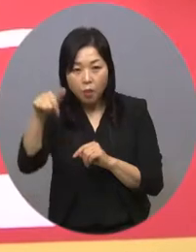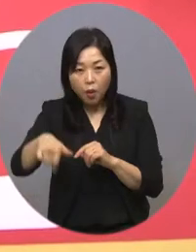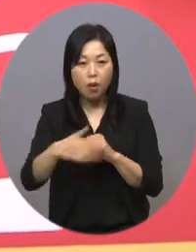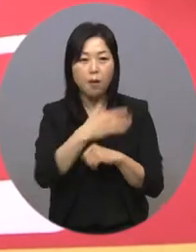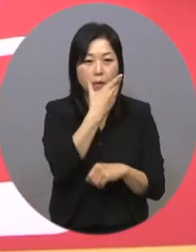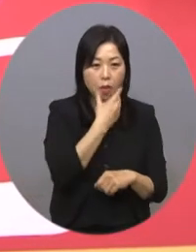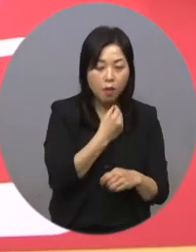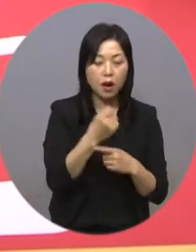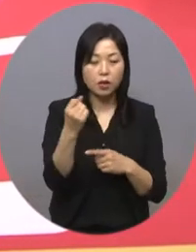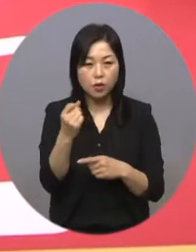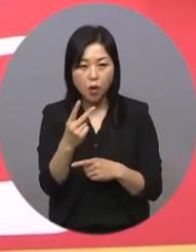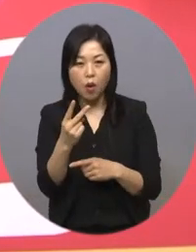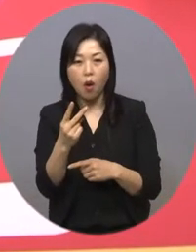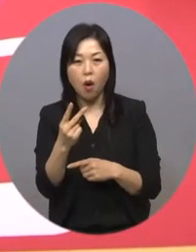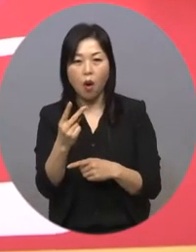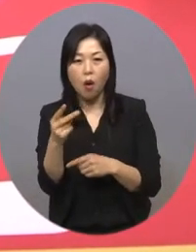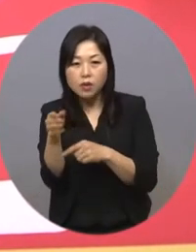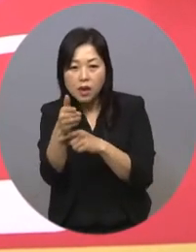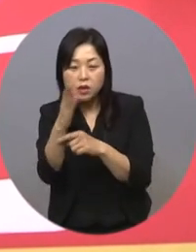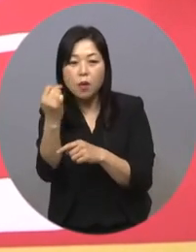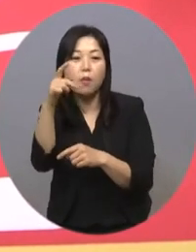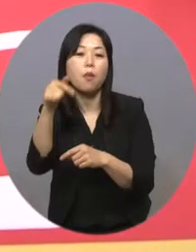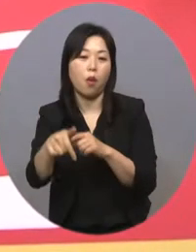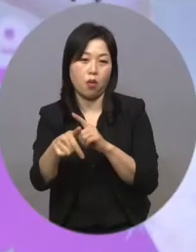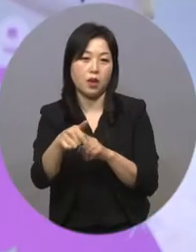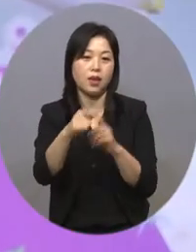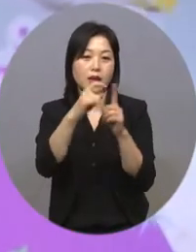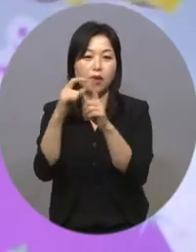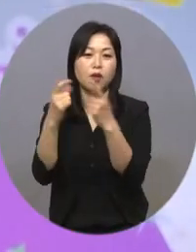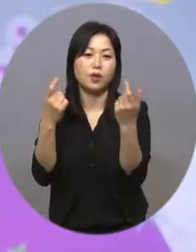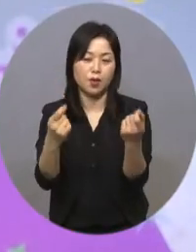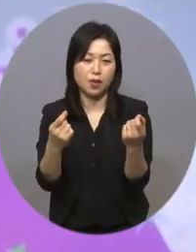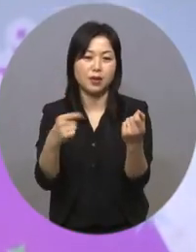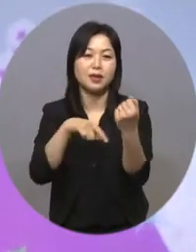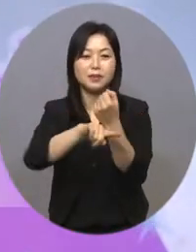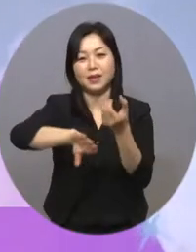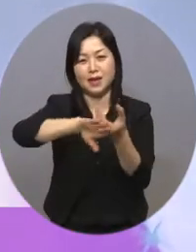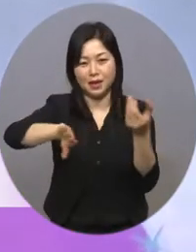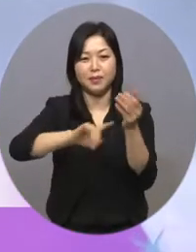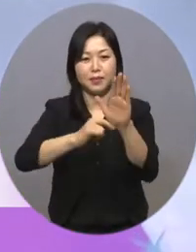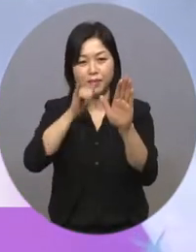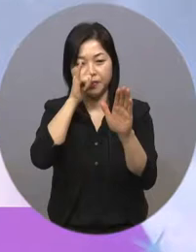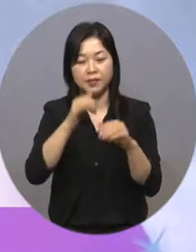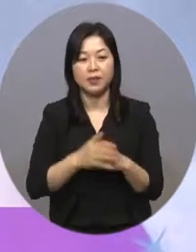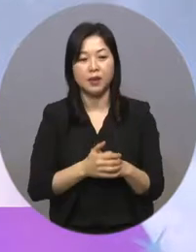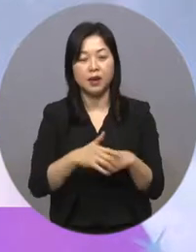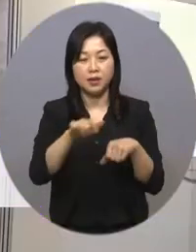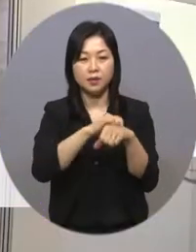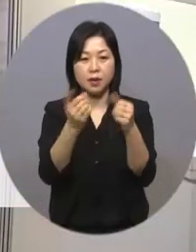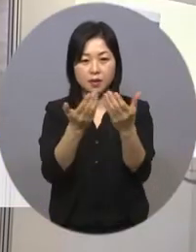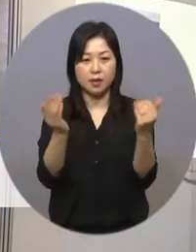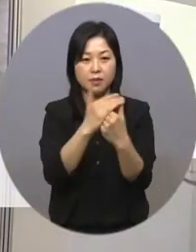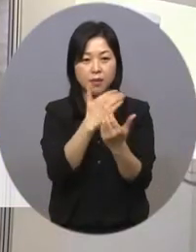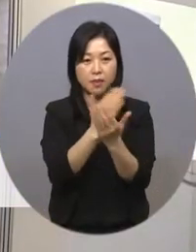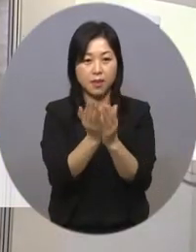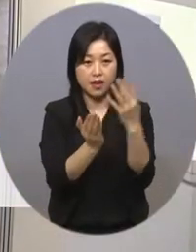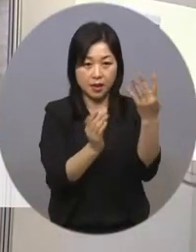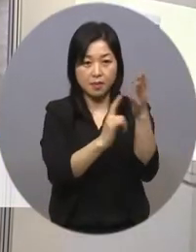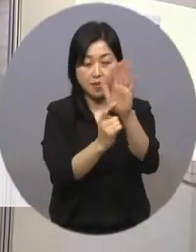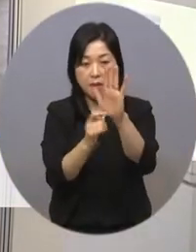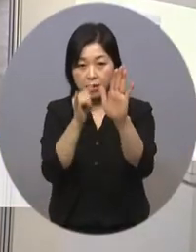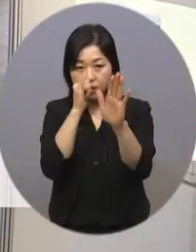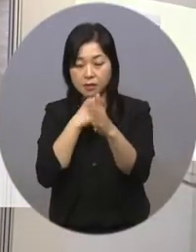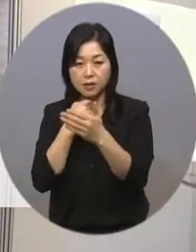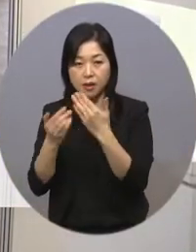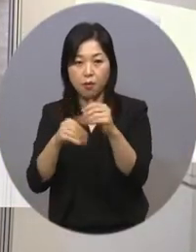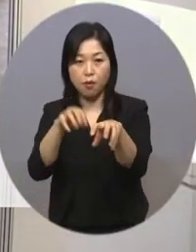언어 유희적 표현으로 이 전시를 알리고 있습니다. 이 특별전은 총 4가지의 전시 공간과 3가지의 체험 공간으로